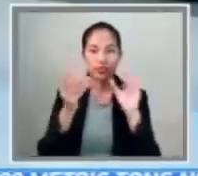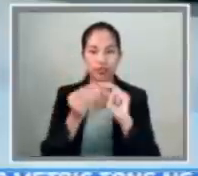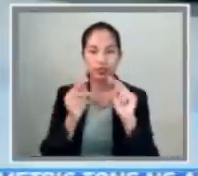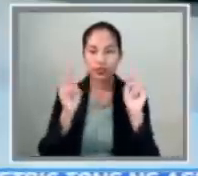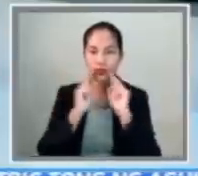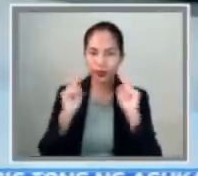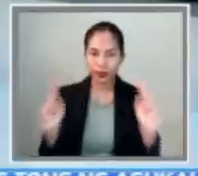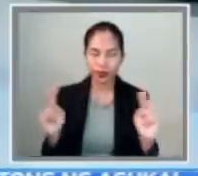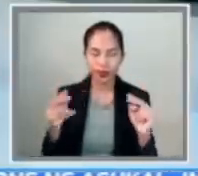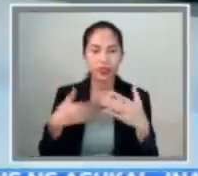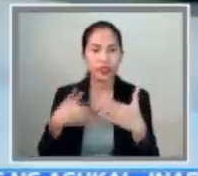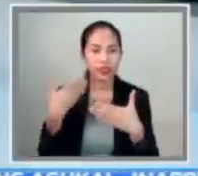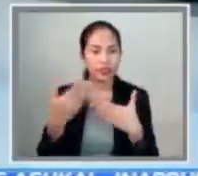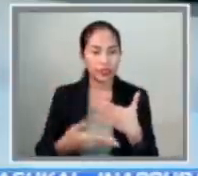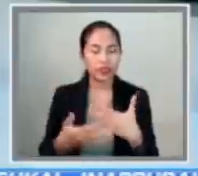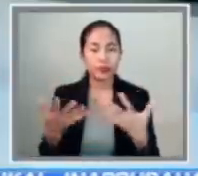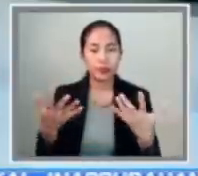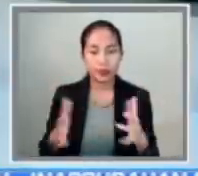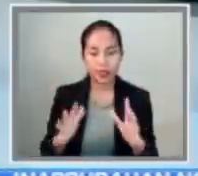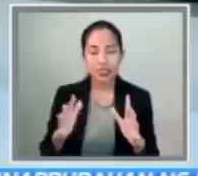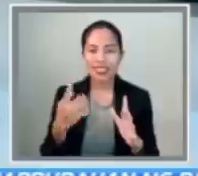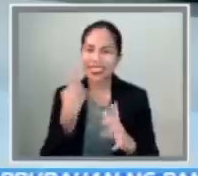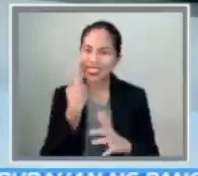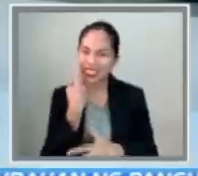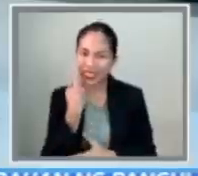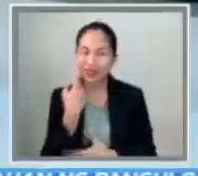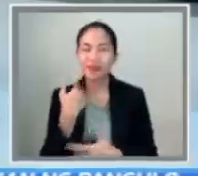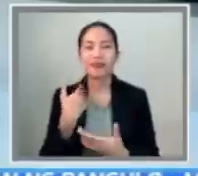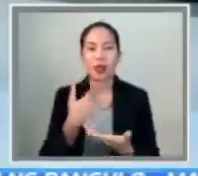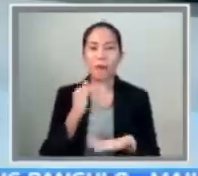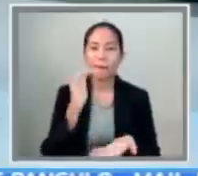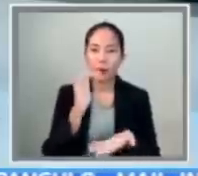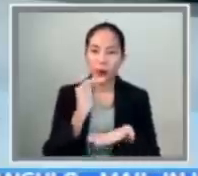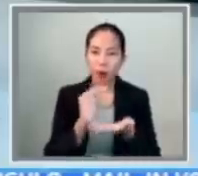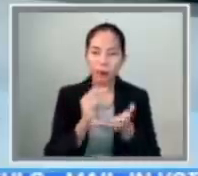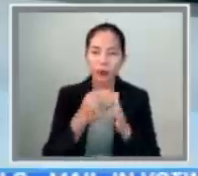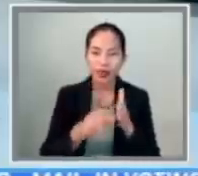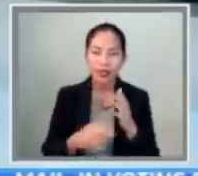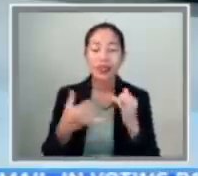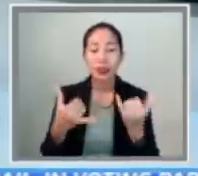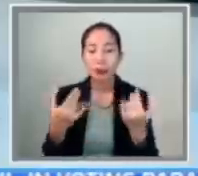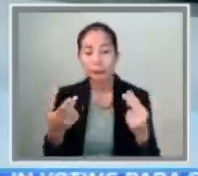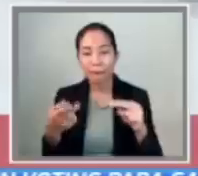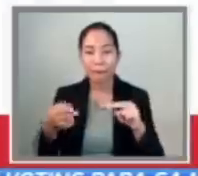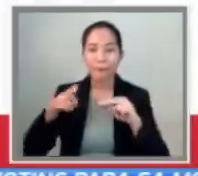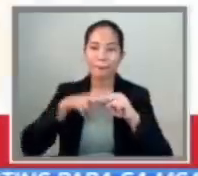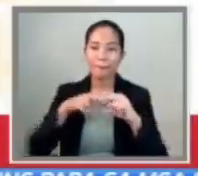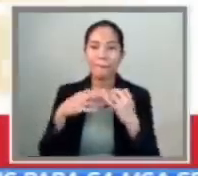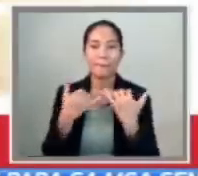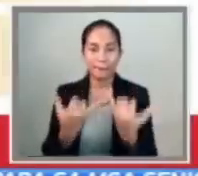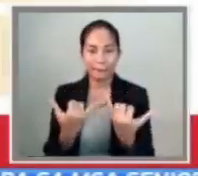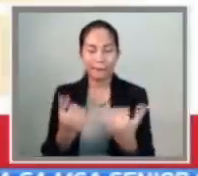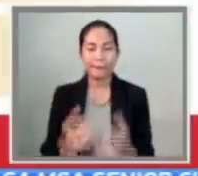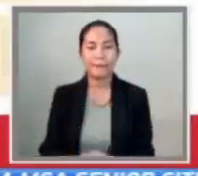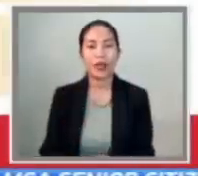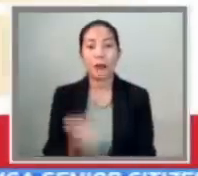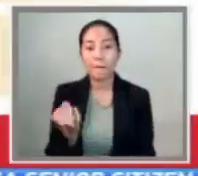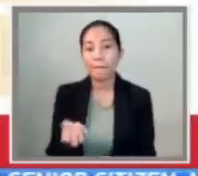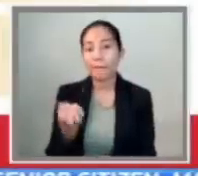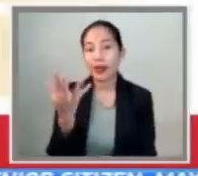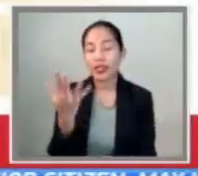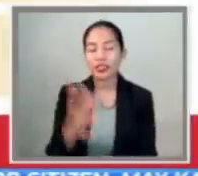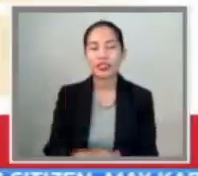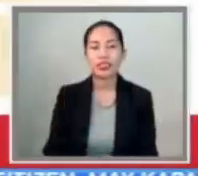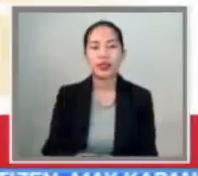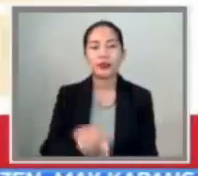Matapos ang magkakasunod na rollback sa presyo ng mga produktong petrolyo, may oil price hike naman ngayong araw. 35 centavos ang dagdag sa kada